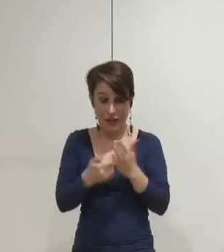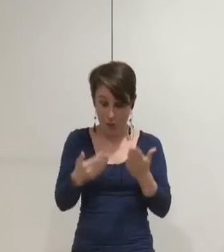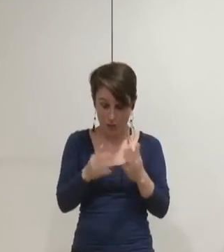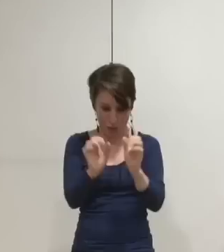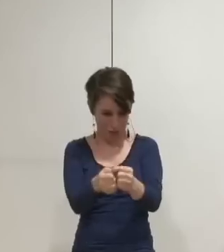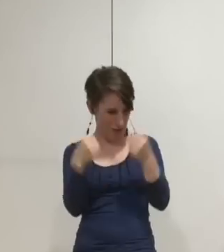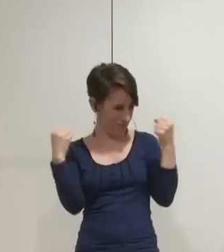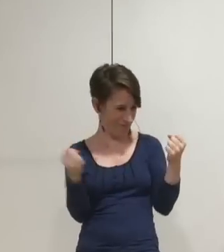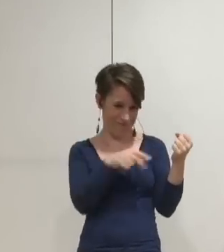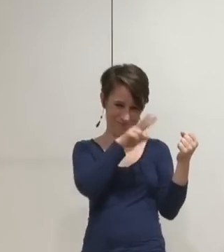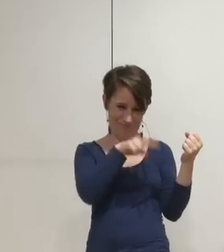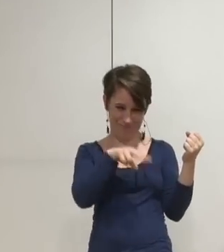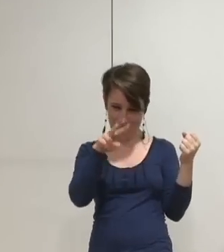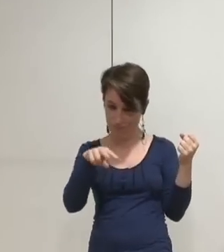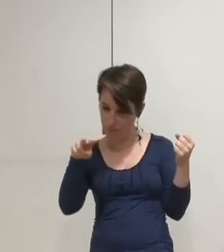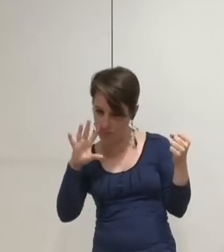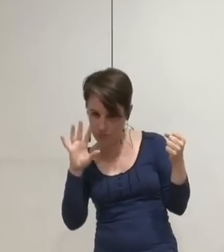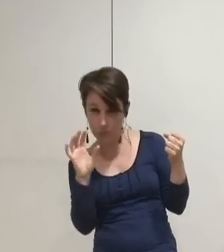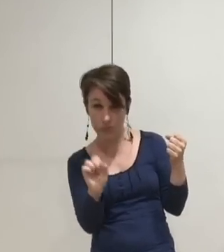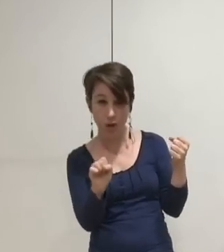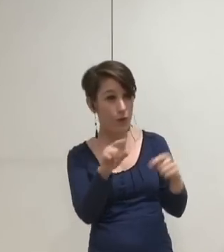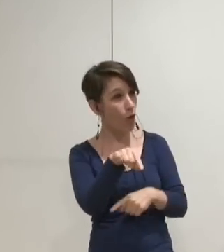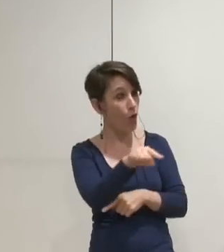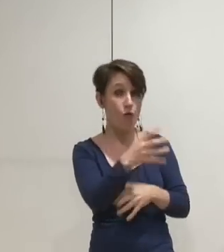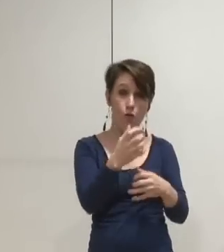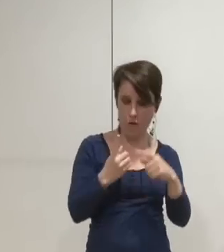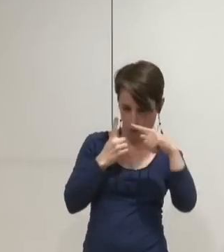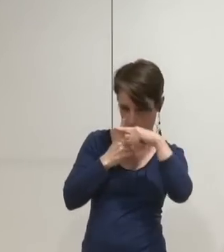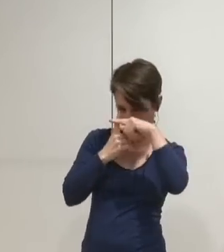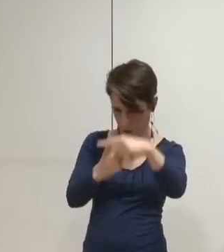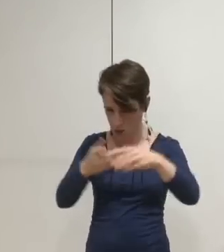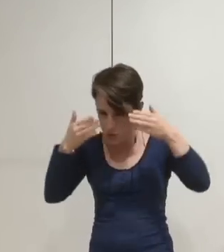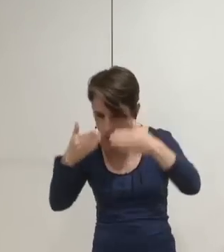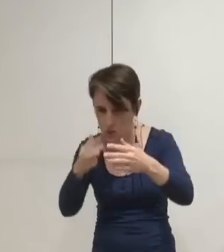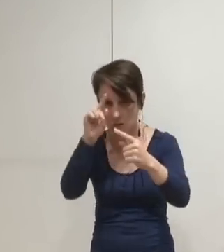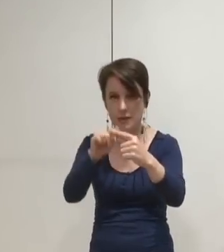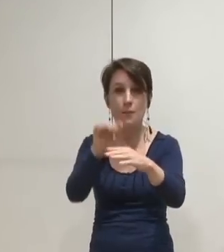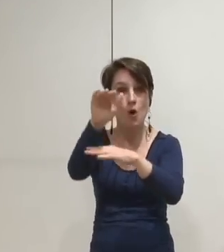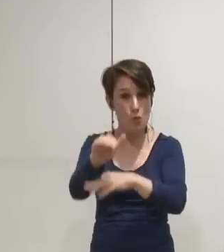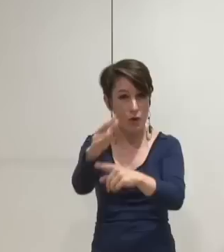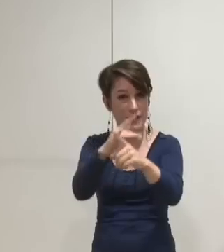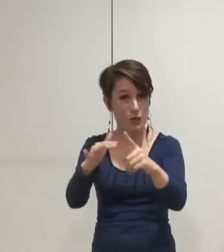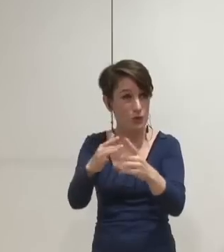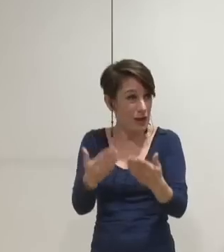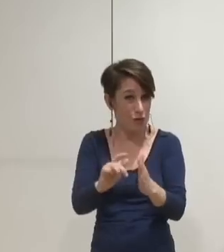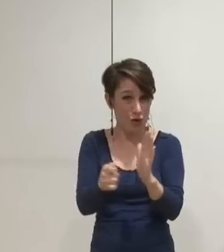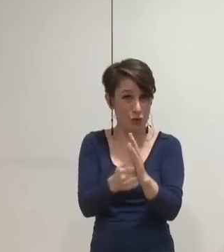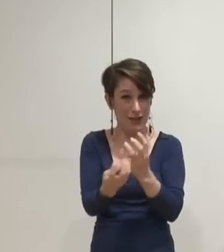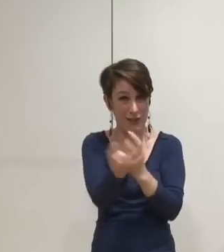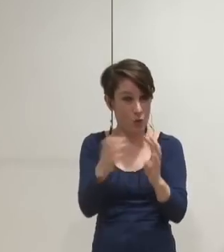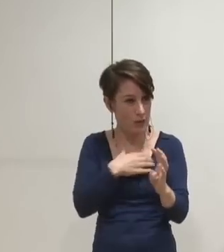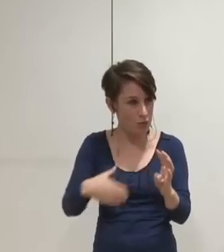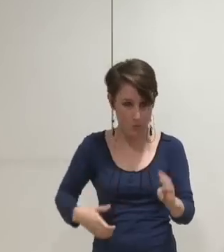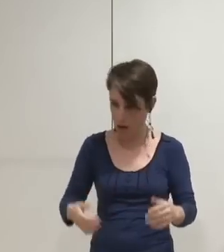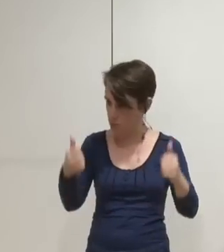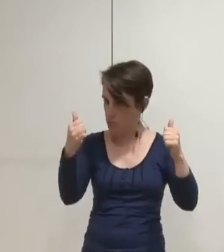focus sur les boucliers sociaux promis pendant la compampagne à l'occasion de ce cm bonne idée c'est la première fois que vous le faites très